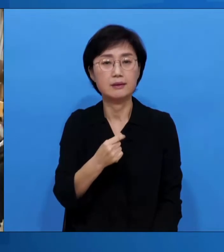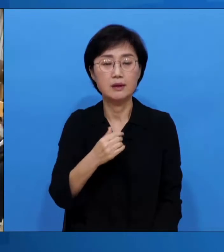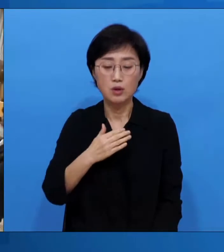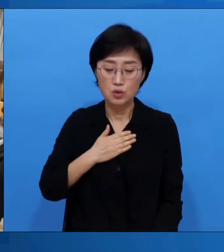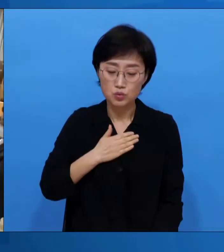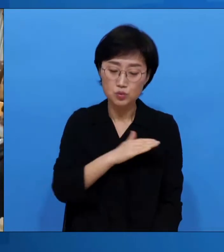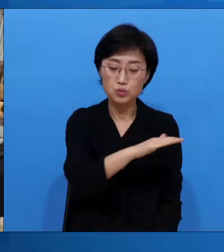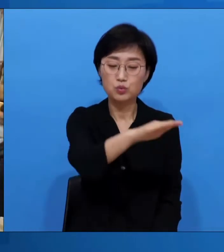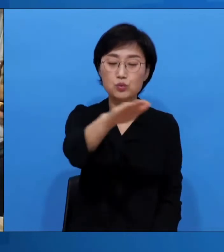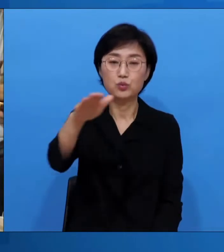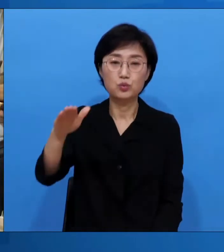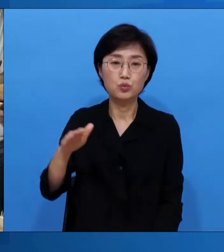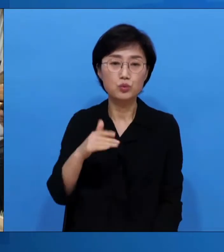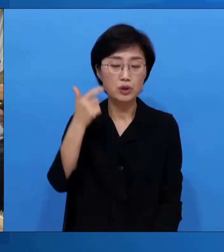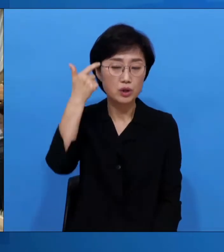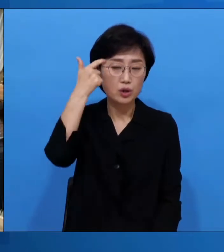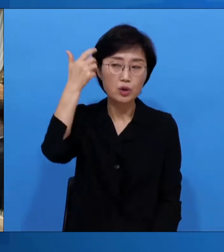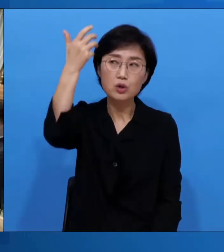우리